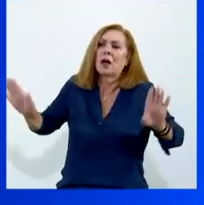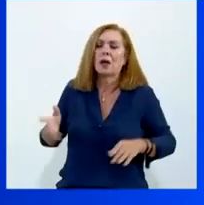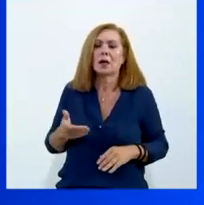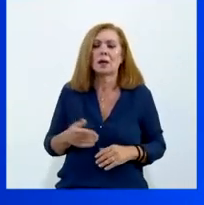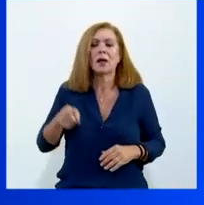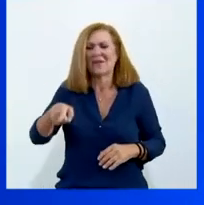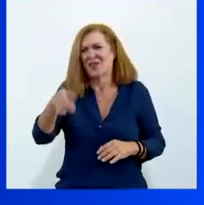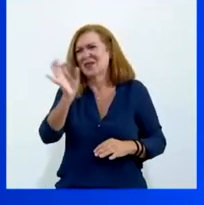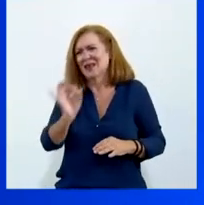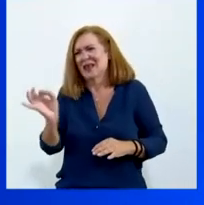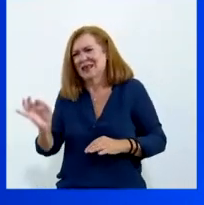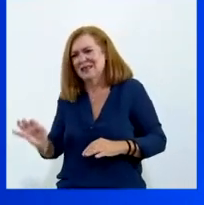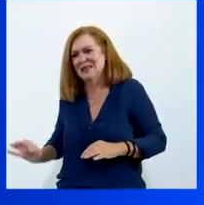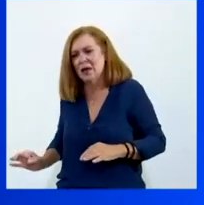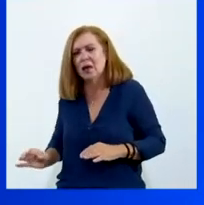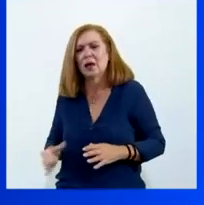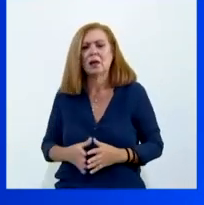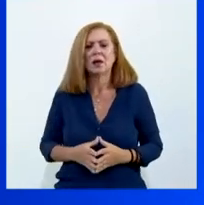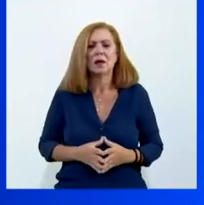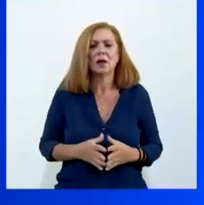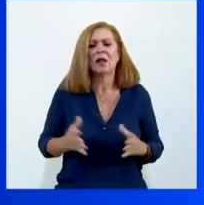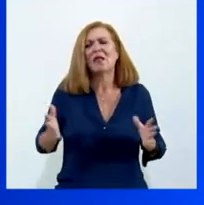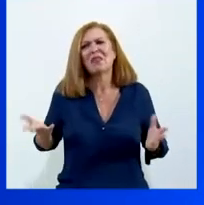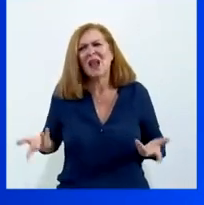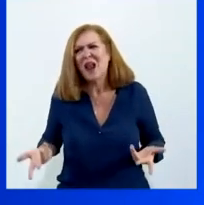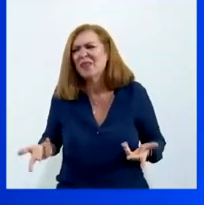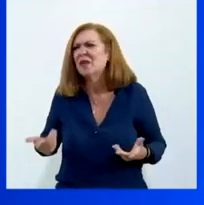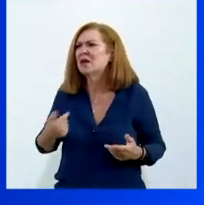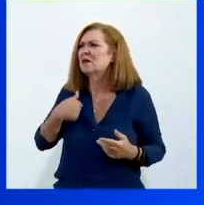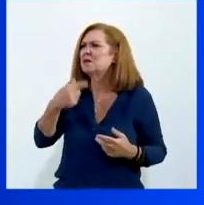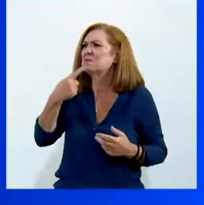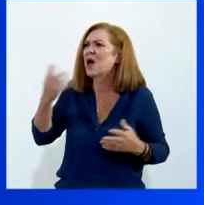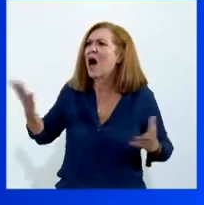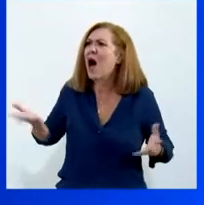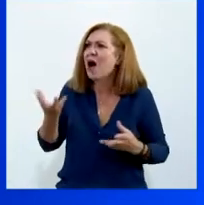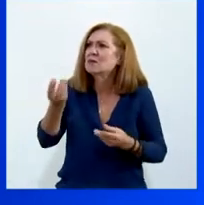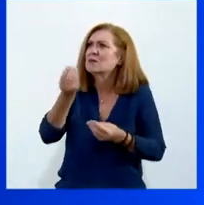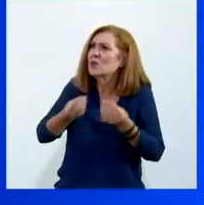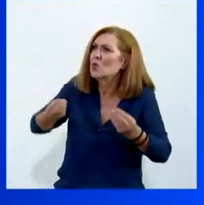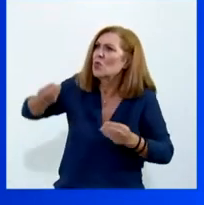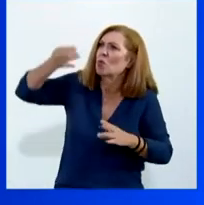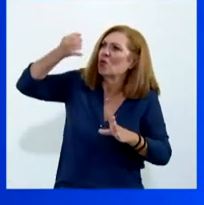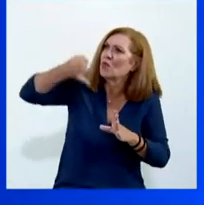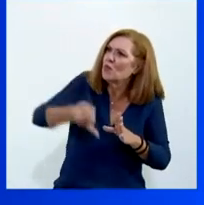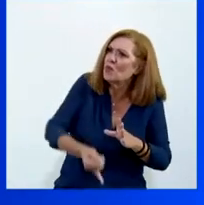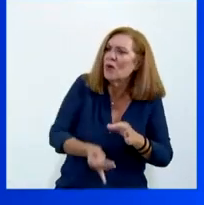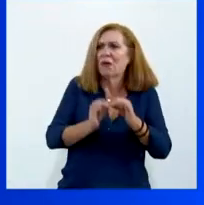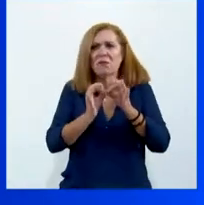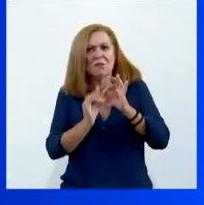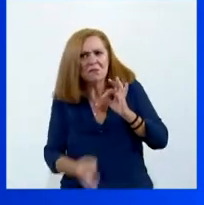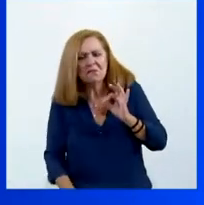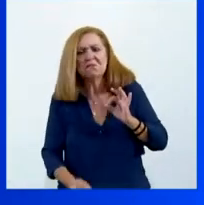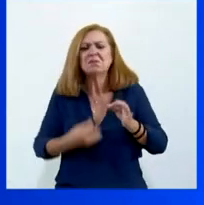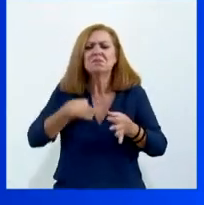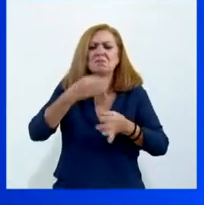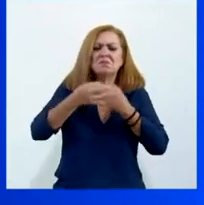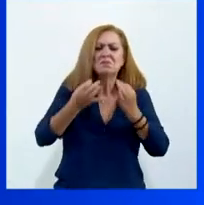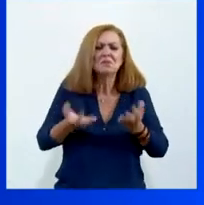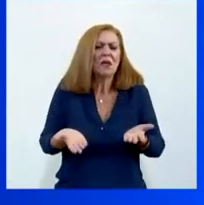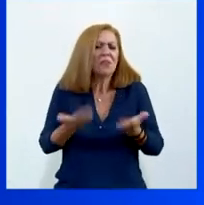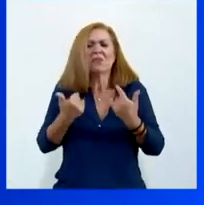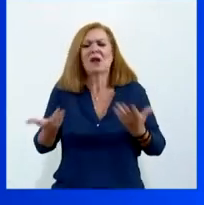νησιά αυτά. Άρα δεν έχω να σας πω κάτι πολύ πιο λεπτομερές για τα ζητήματα